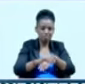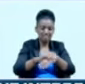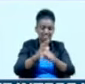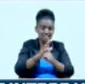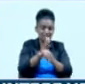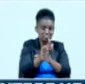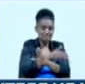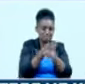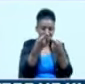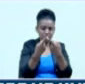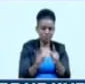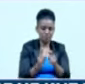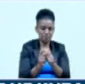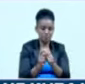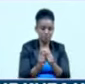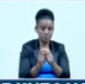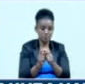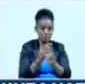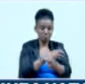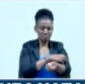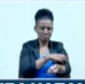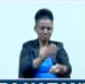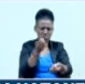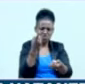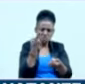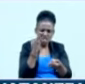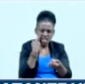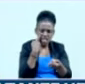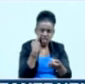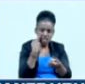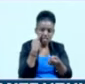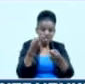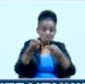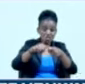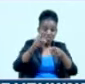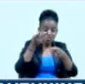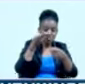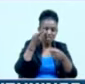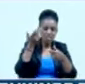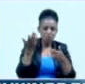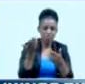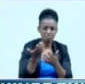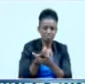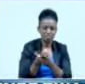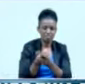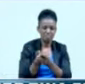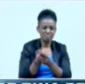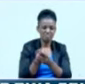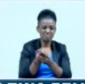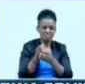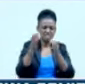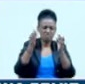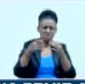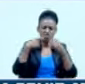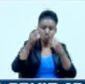cyane nka mbere ingufu mubona zigiye gushyirwamo zingana iki cyangwa se abavuga ibi ngibi